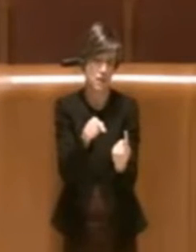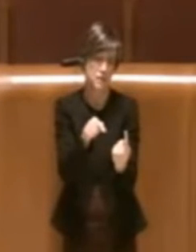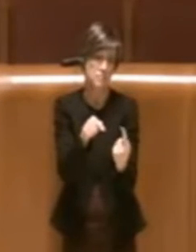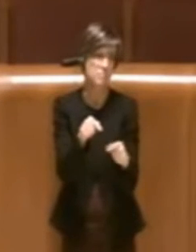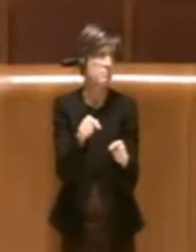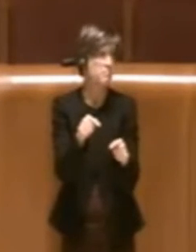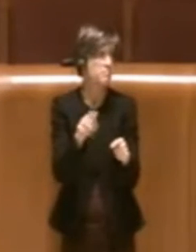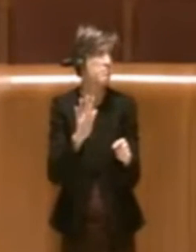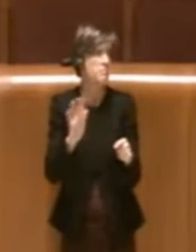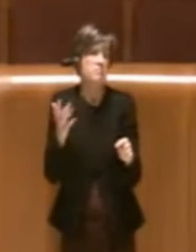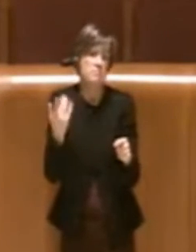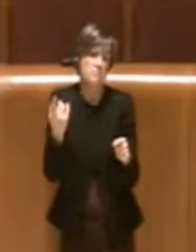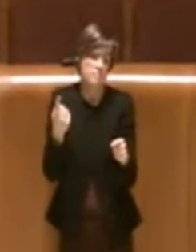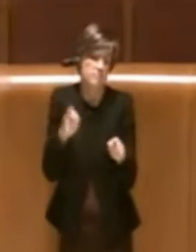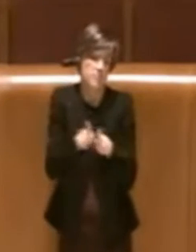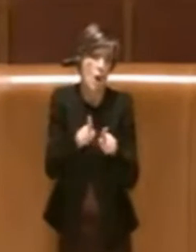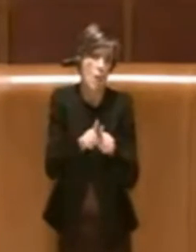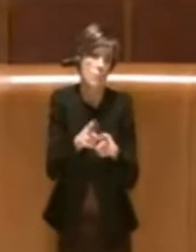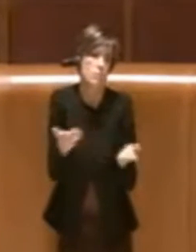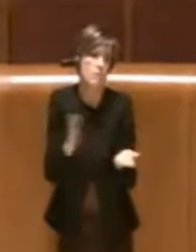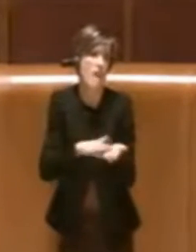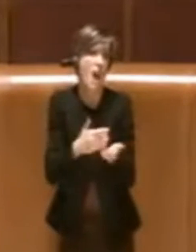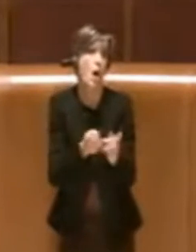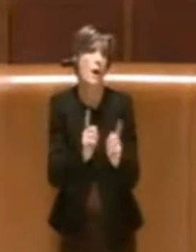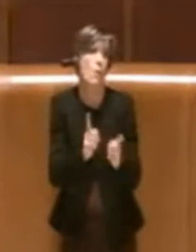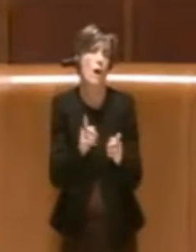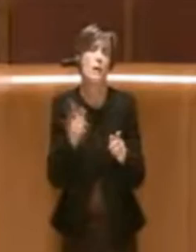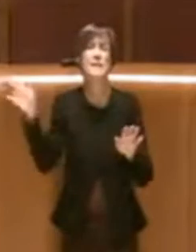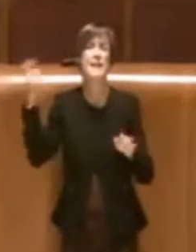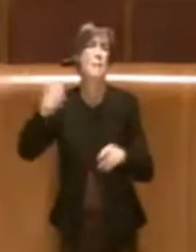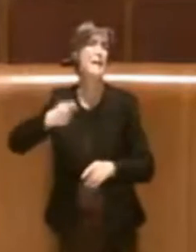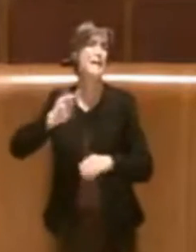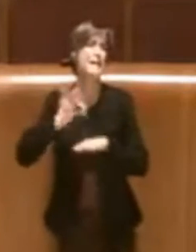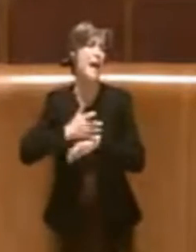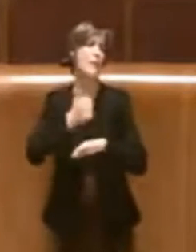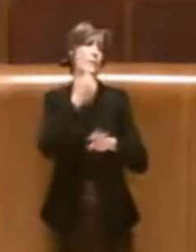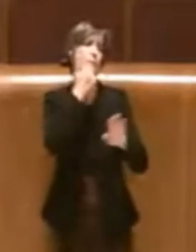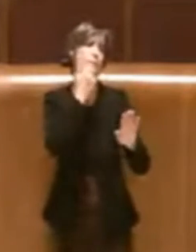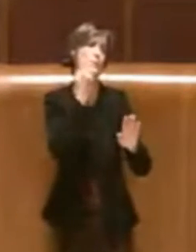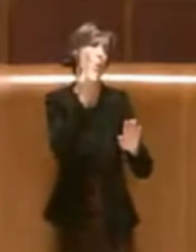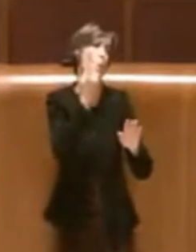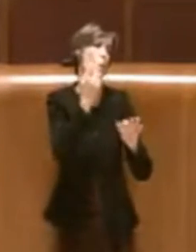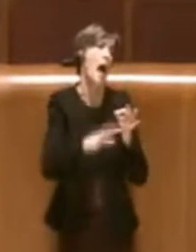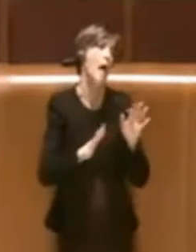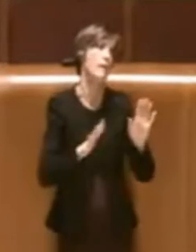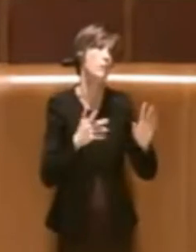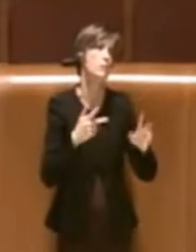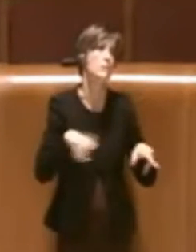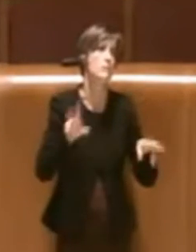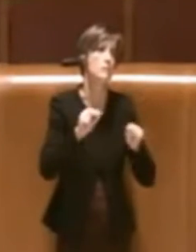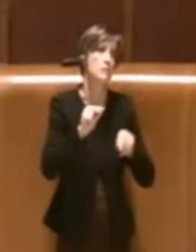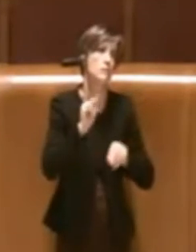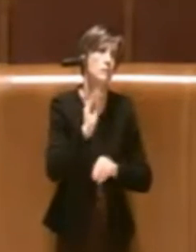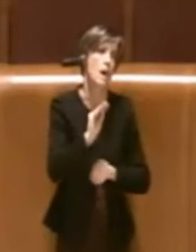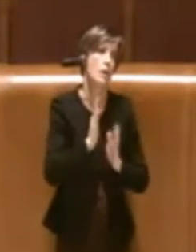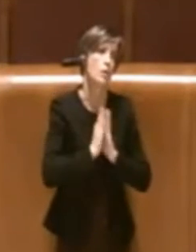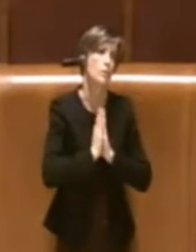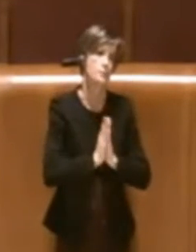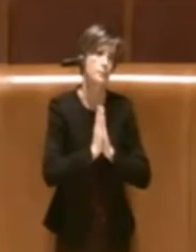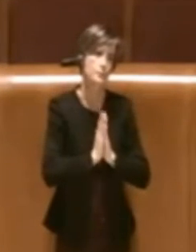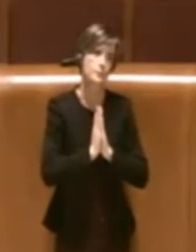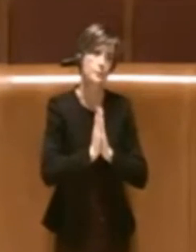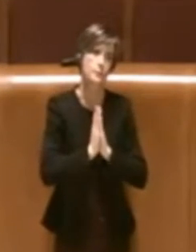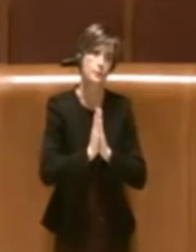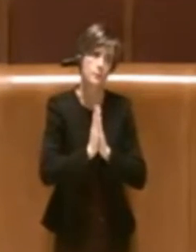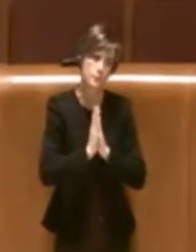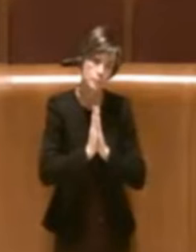dalle pietre che lo compongono, diciamo così. Un attimo solo, consigliera, lo richiedo ancora una volta,